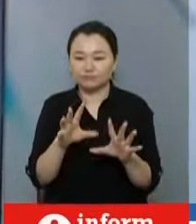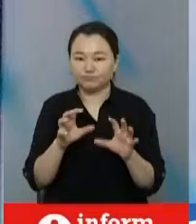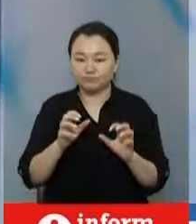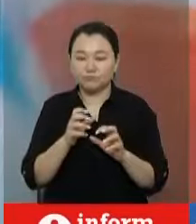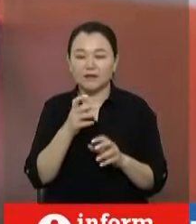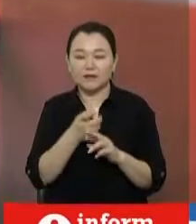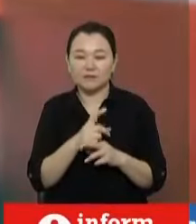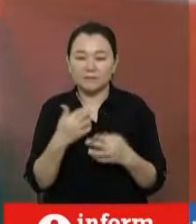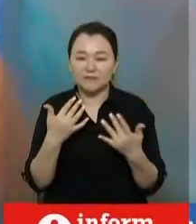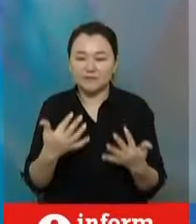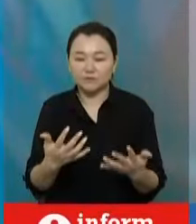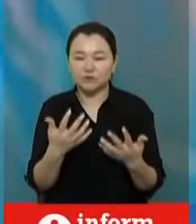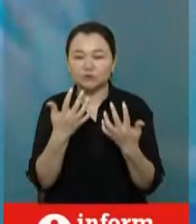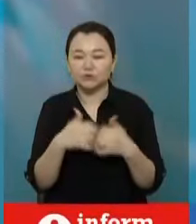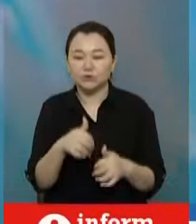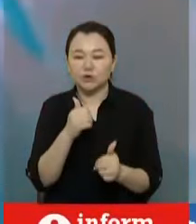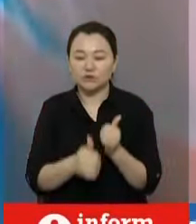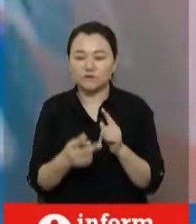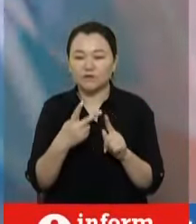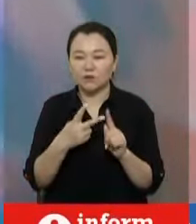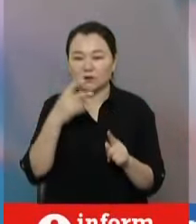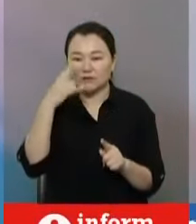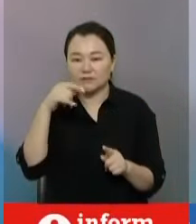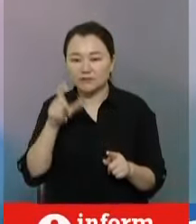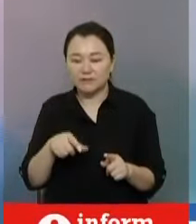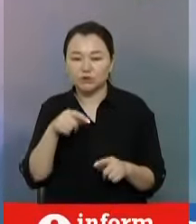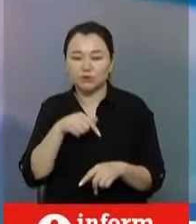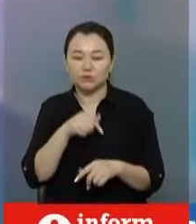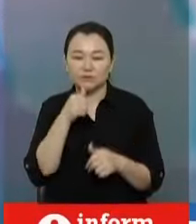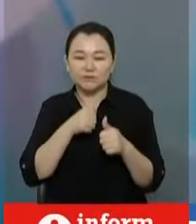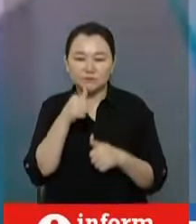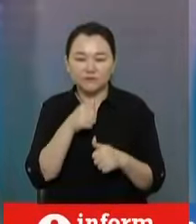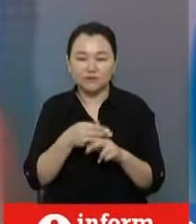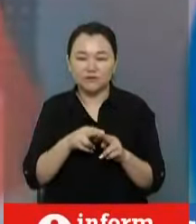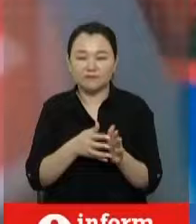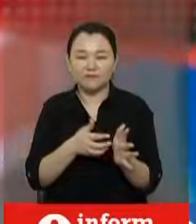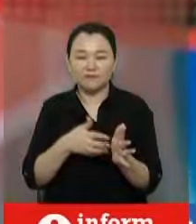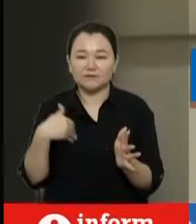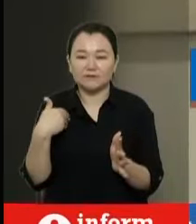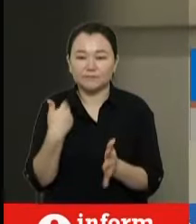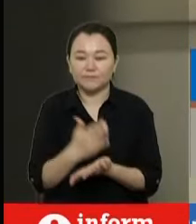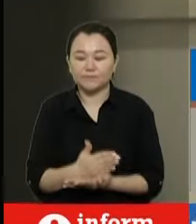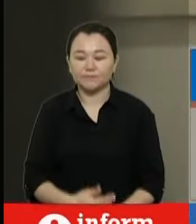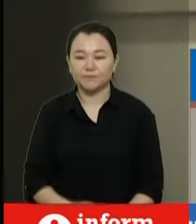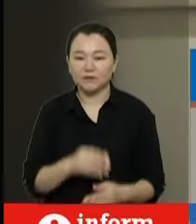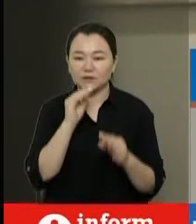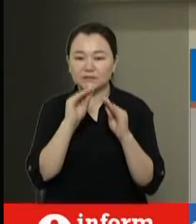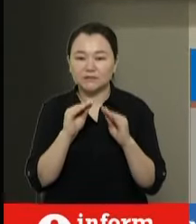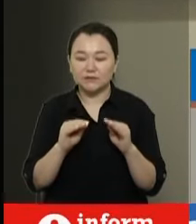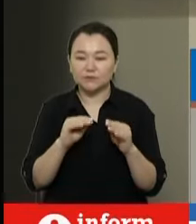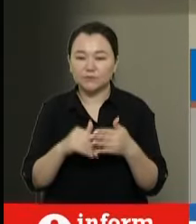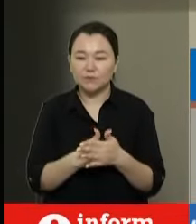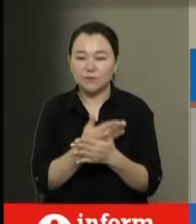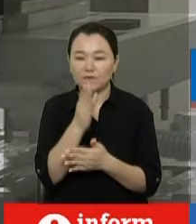вполне востребован, учитывая, что каждый второй казахстанец испытывает дефицит этого витамина. Создание инновационных